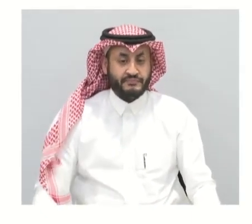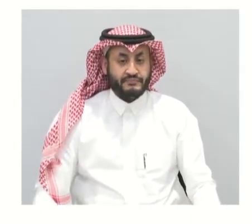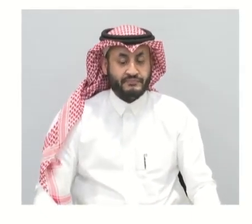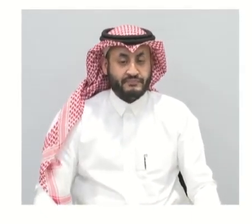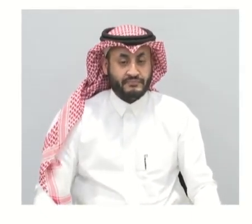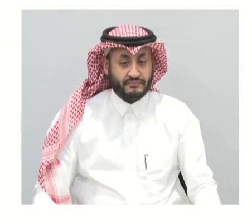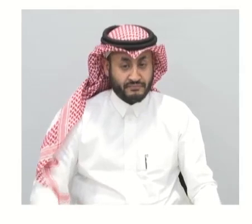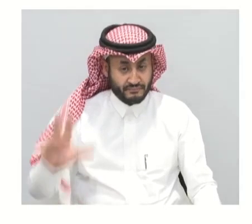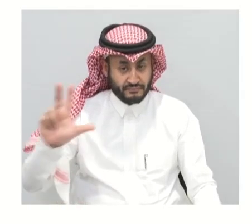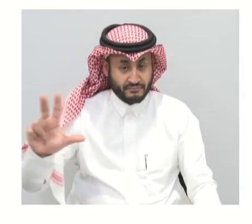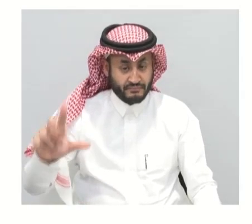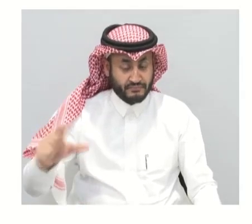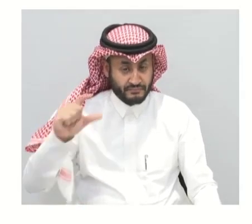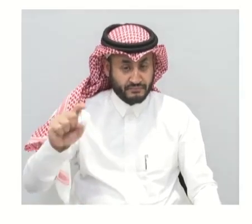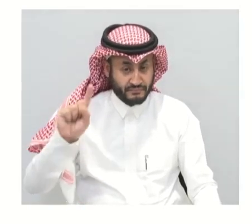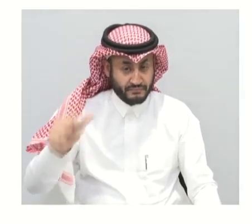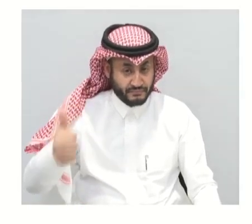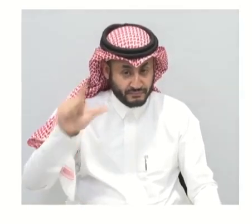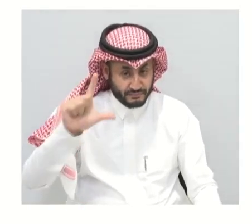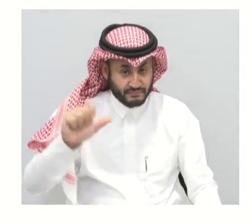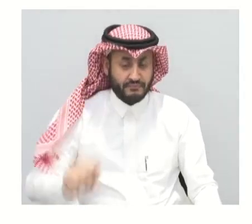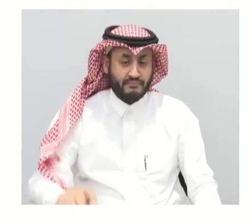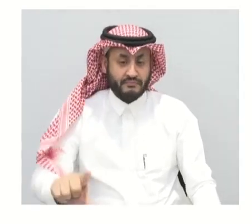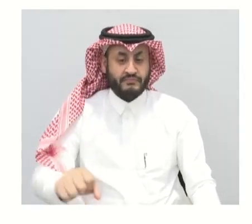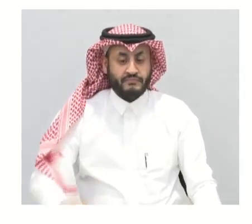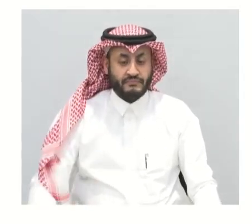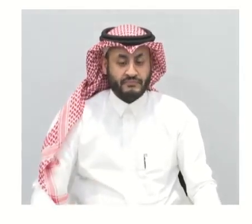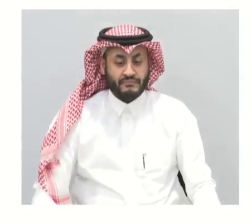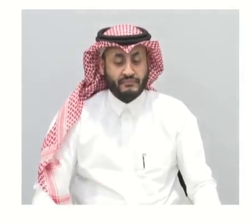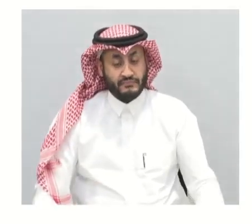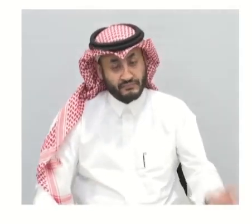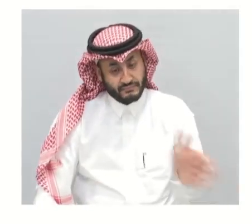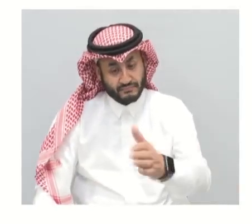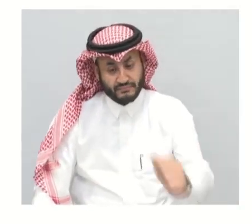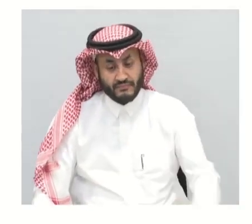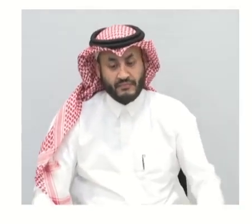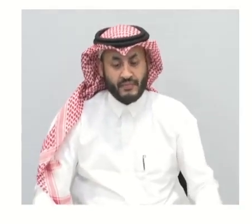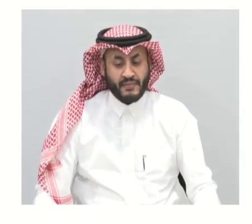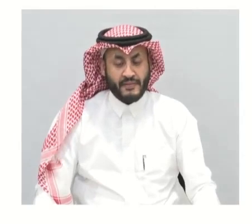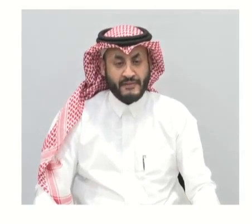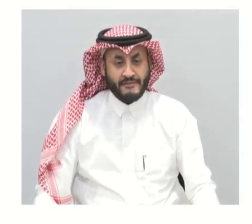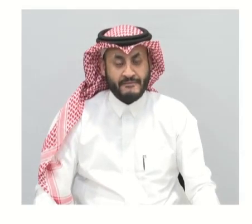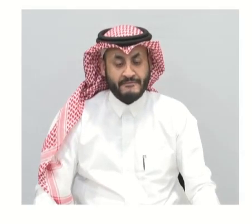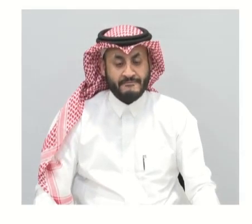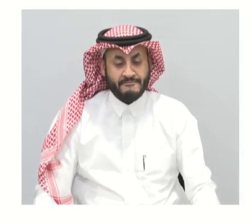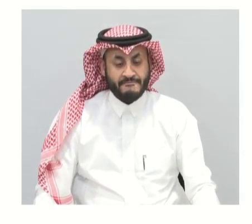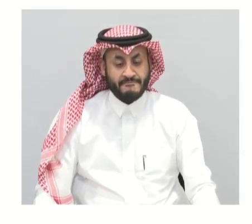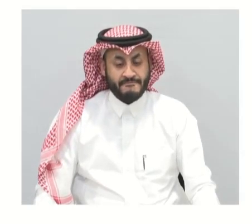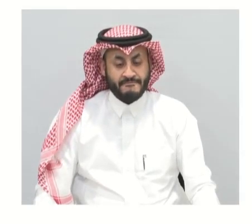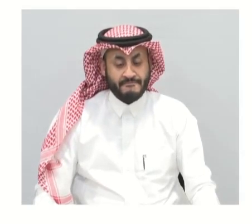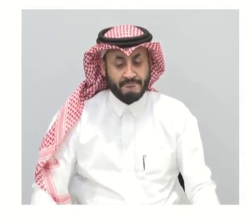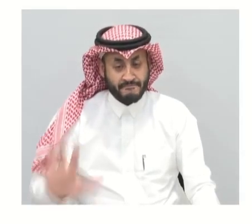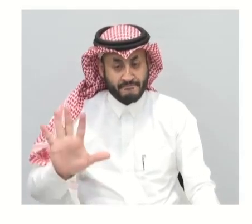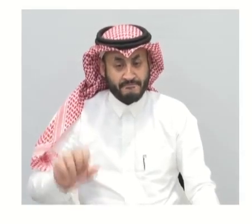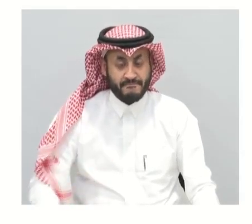احسنتم اذا هو الدبال ننطلق واياكم الى المفرده التاليه في السؤال